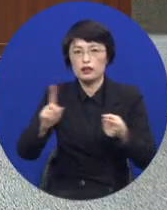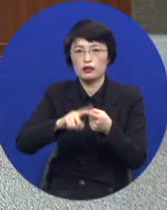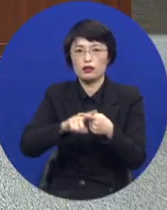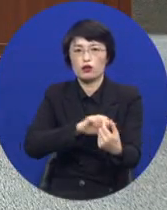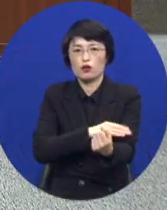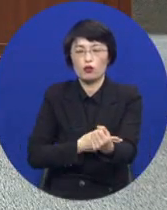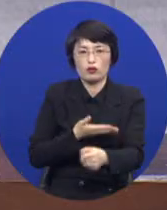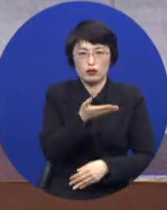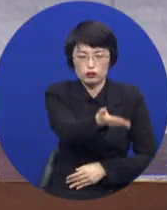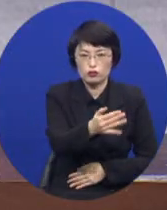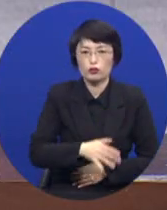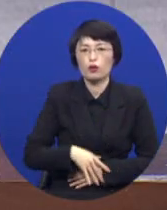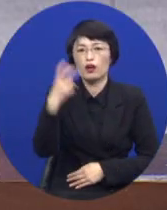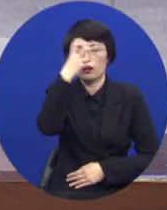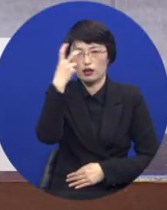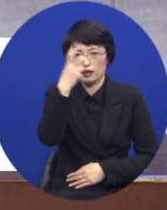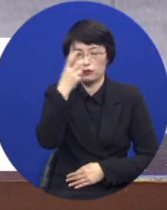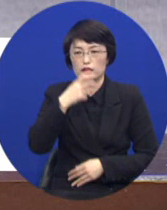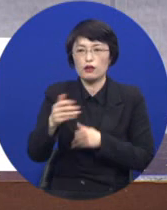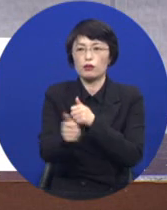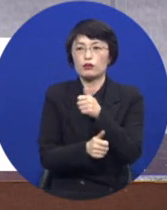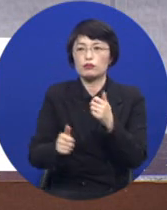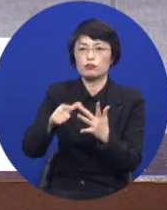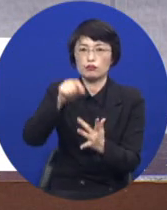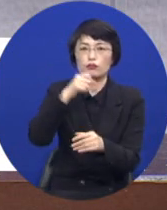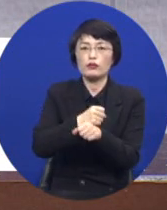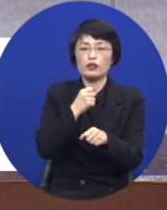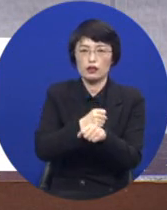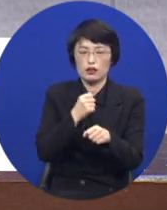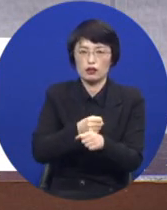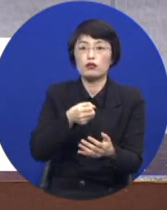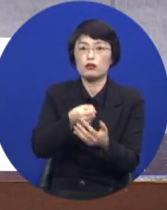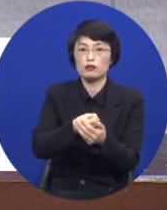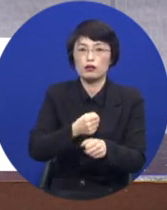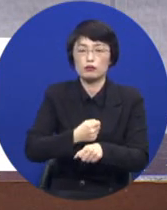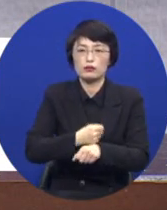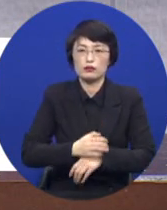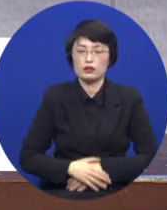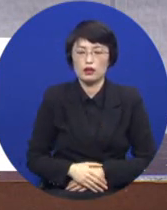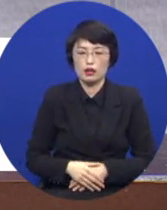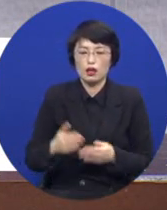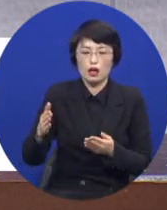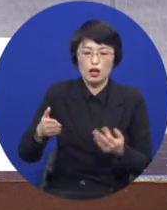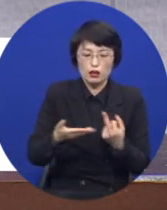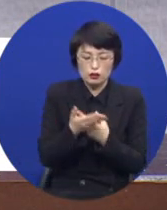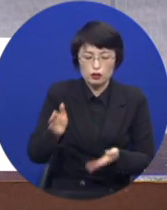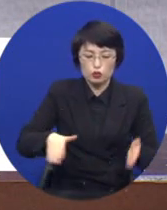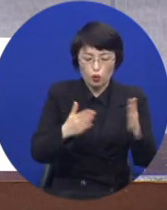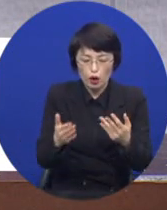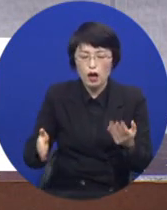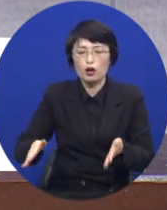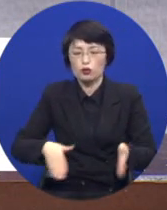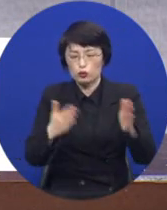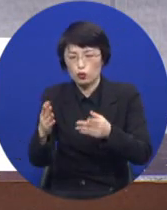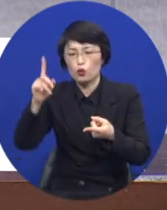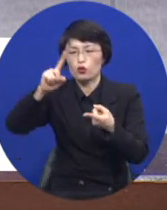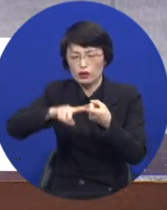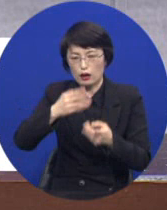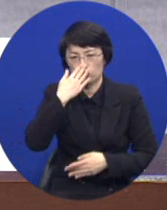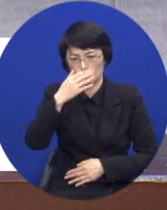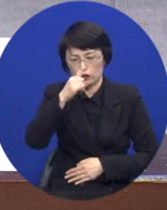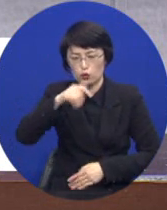강화합니다 대주교가 마음껏 제주도 다루어질 수 있도록 실질적인 자치 권도 보장에